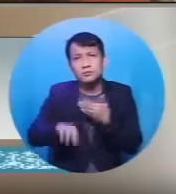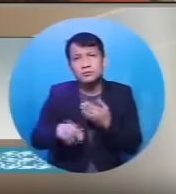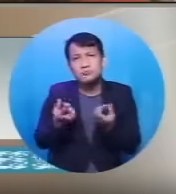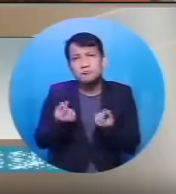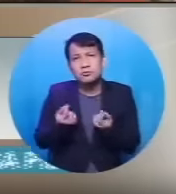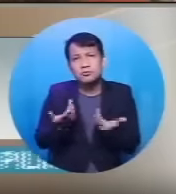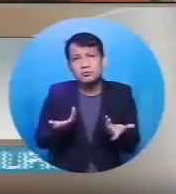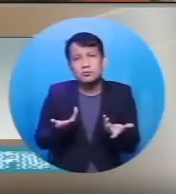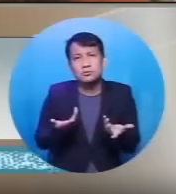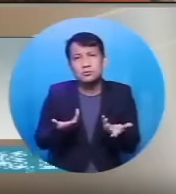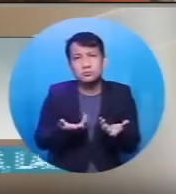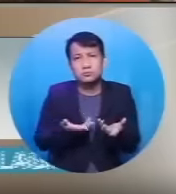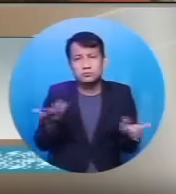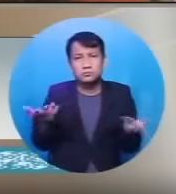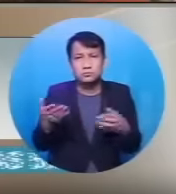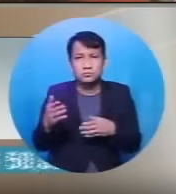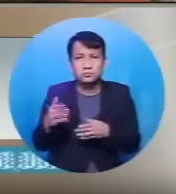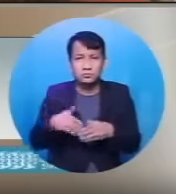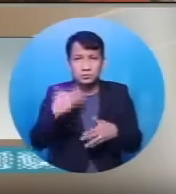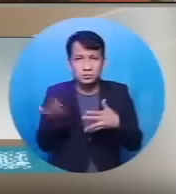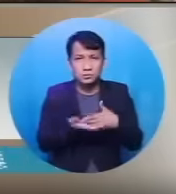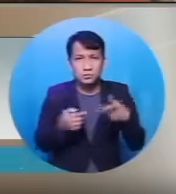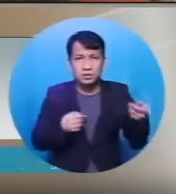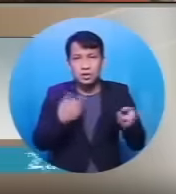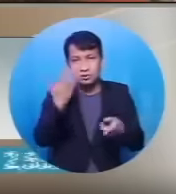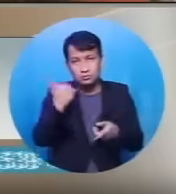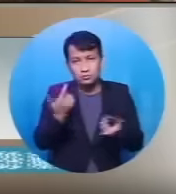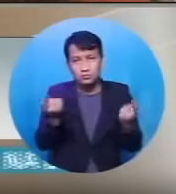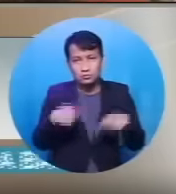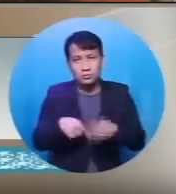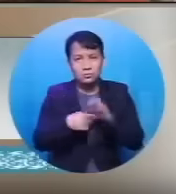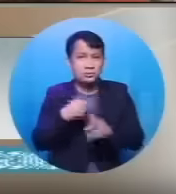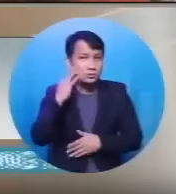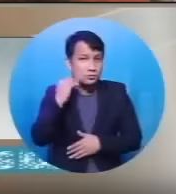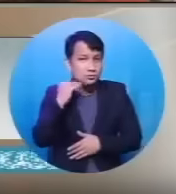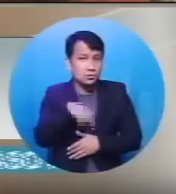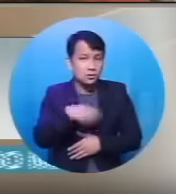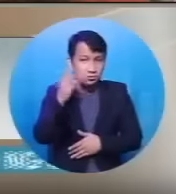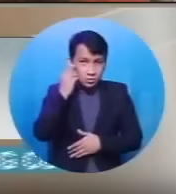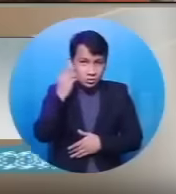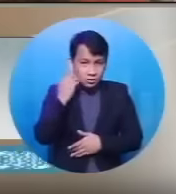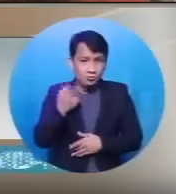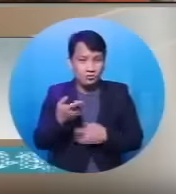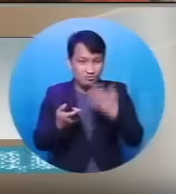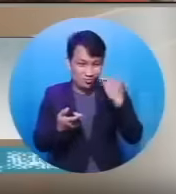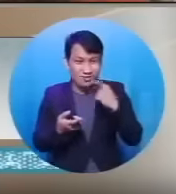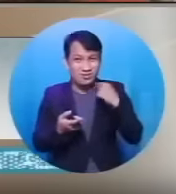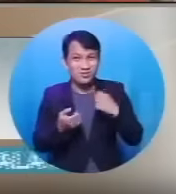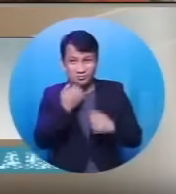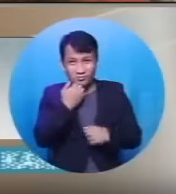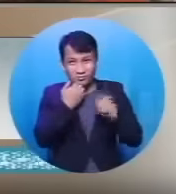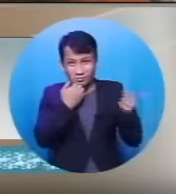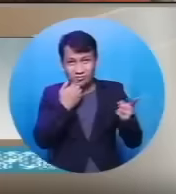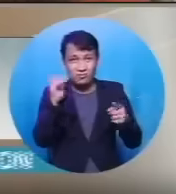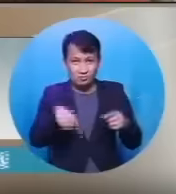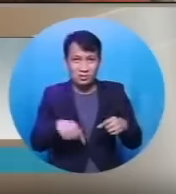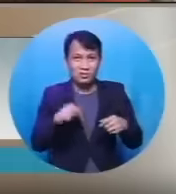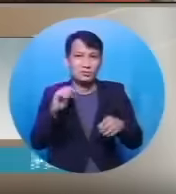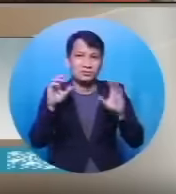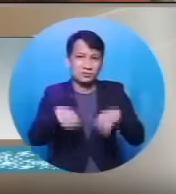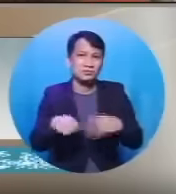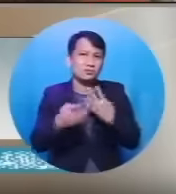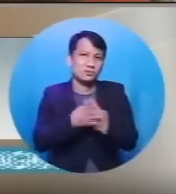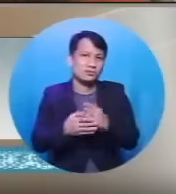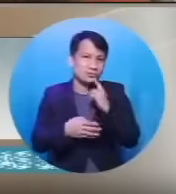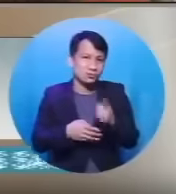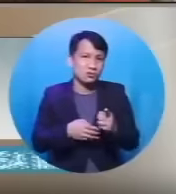is kapag Yan po ikinaso sa inyo dahil doon sa dinaranas ni desery na kagagawan mo pwede kang makulong sir at